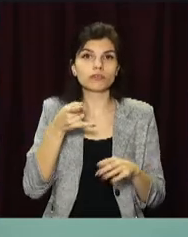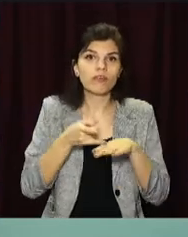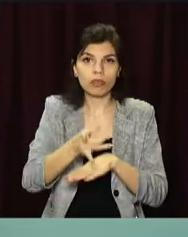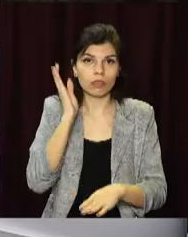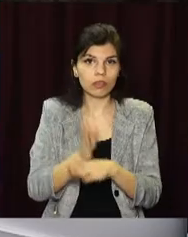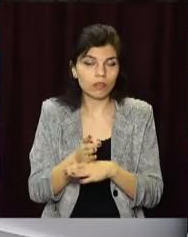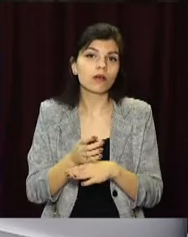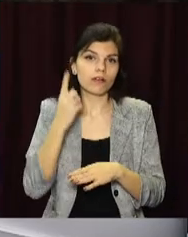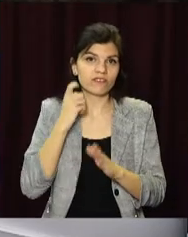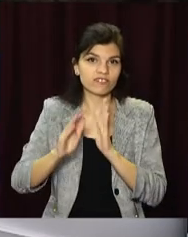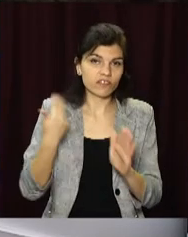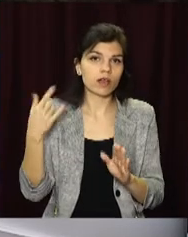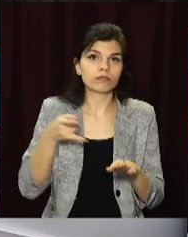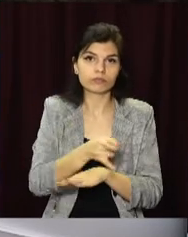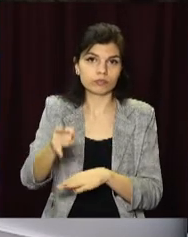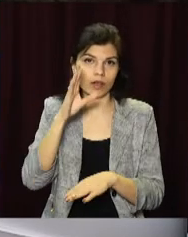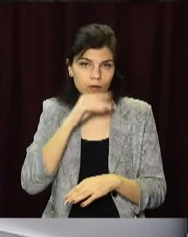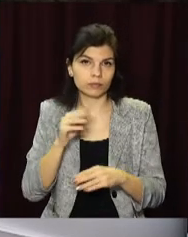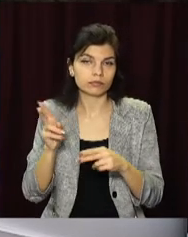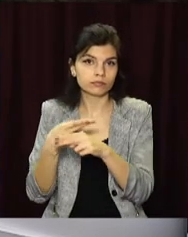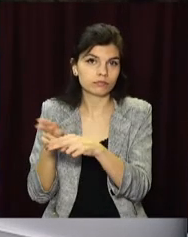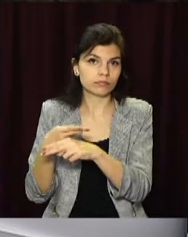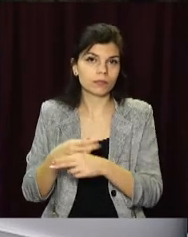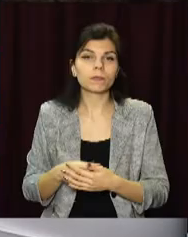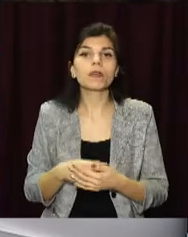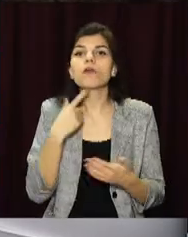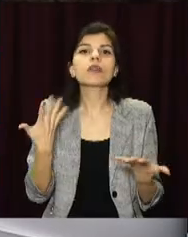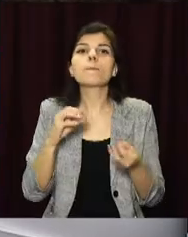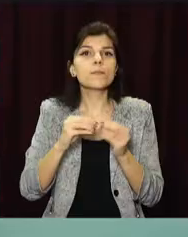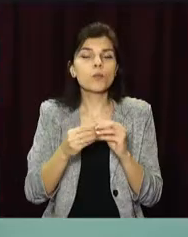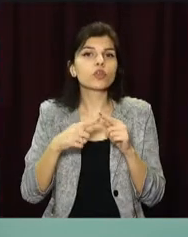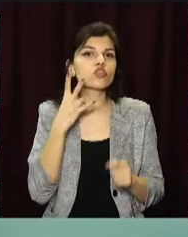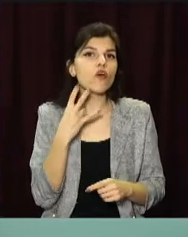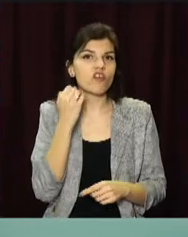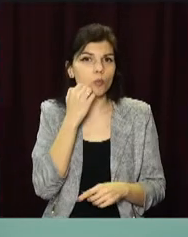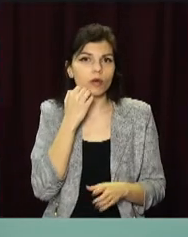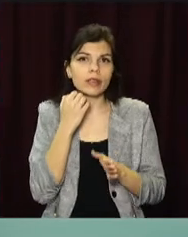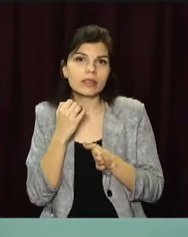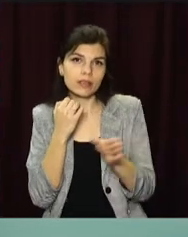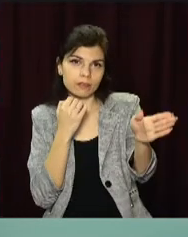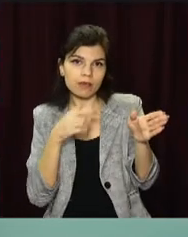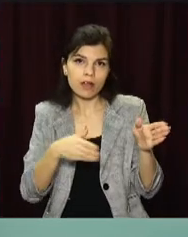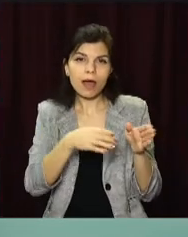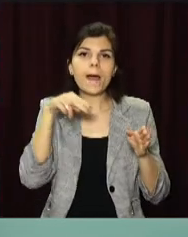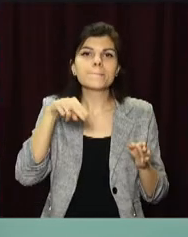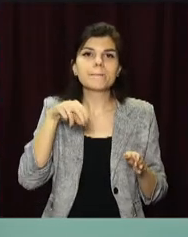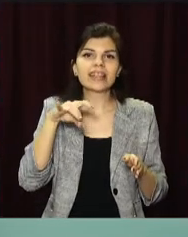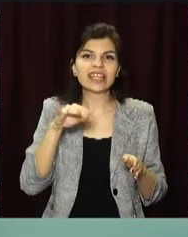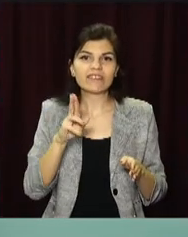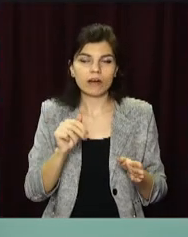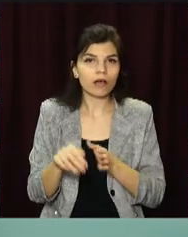заздалегідь. Де цього разу були найбільш проблемні ділянки, розкажіть? Це, по-перше, Новомосковський напрямок, Петриківський